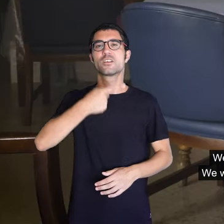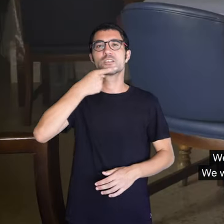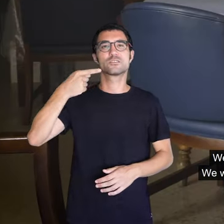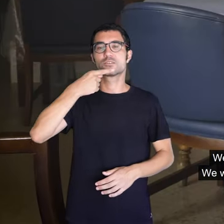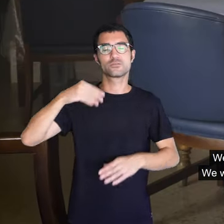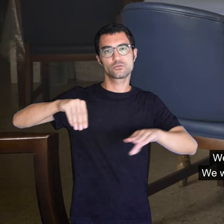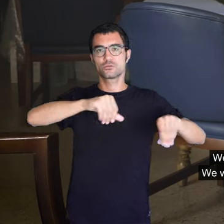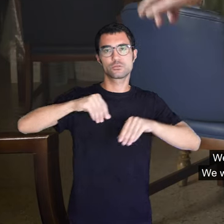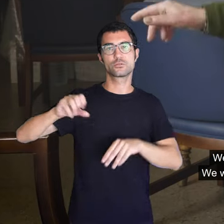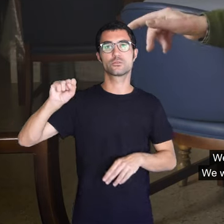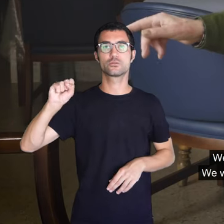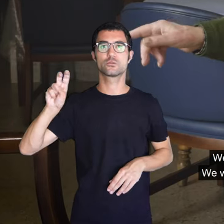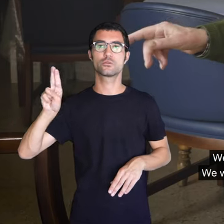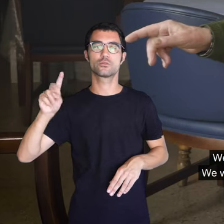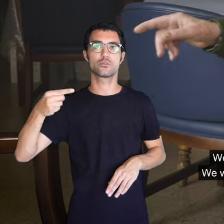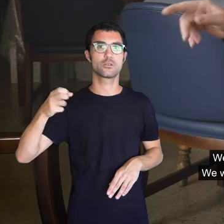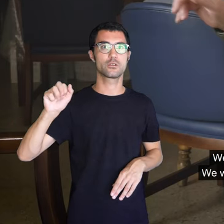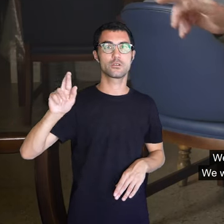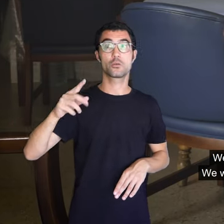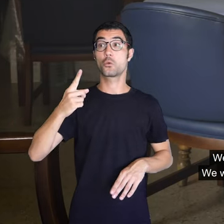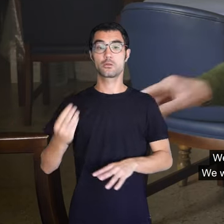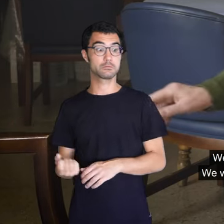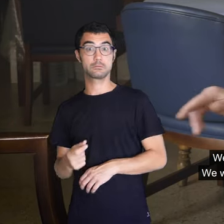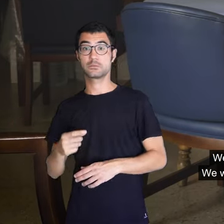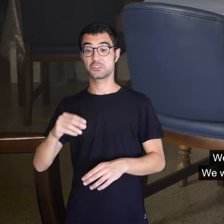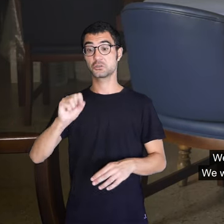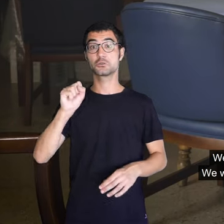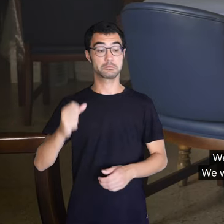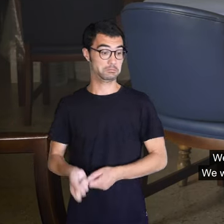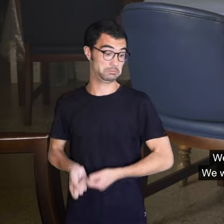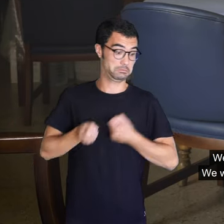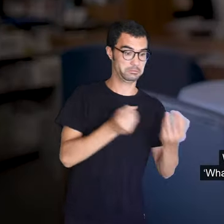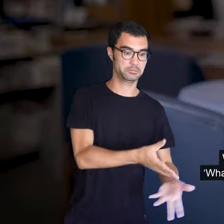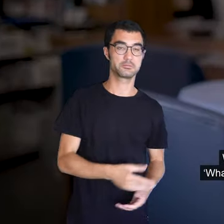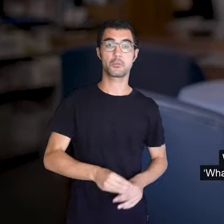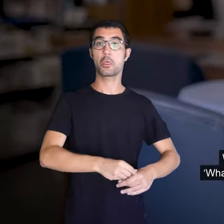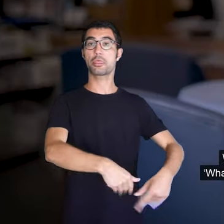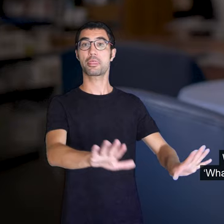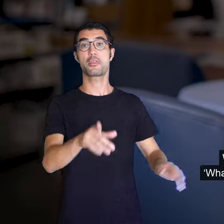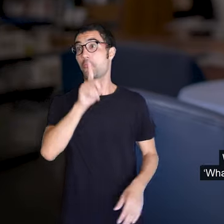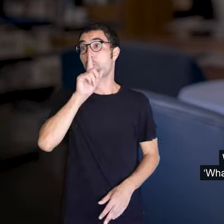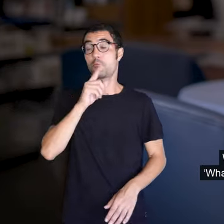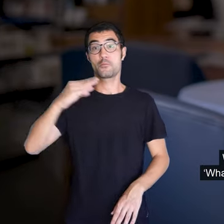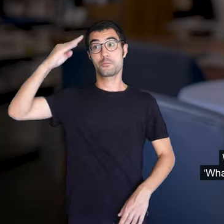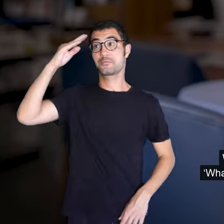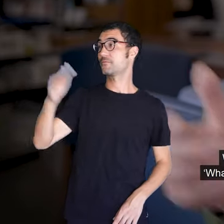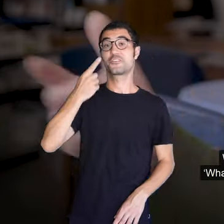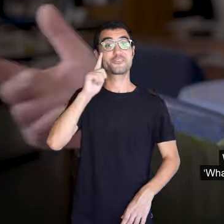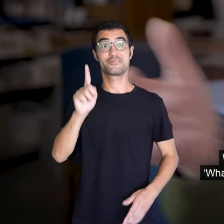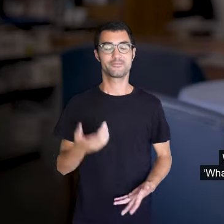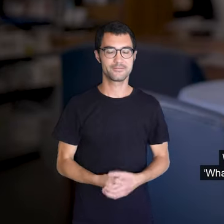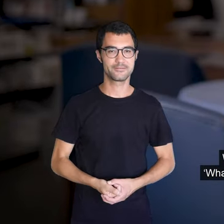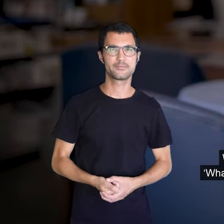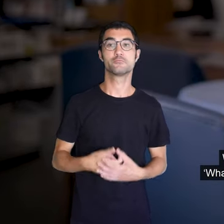Duen 39 saps perquè un mos va caure a la mà i el sucre se fon. I arribàrem allà perquè